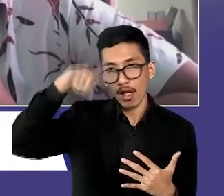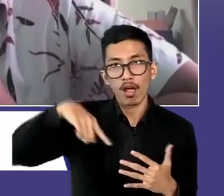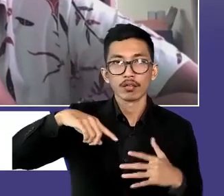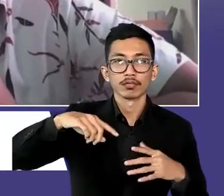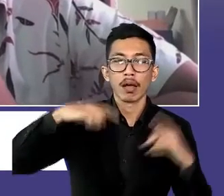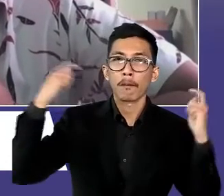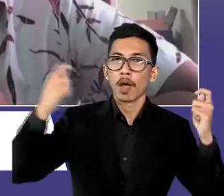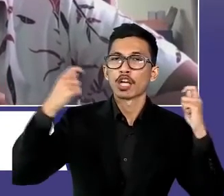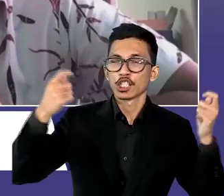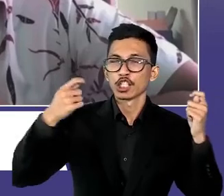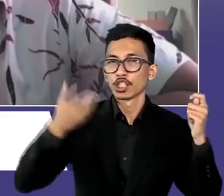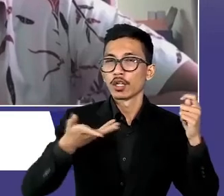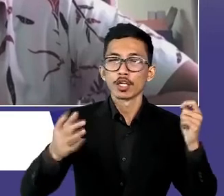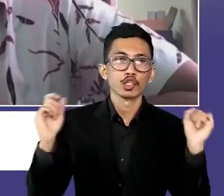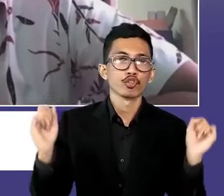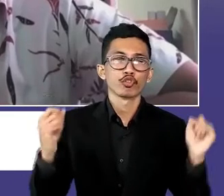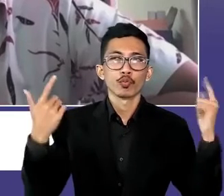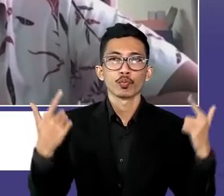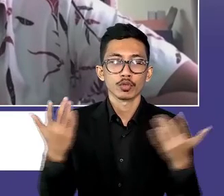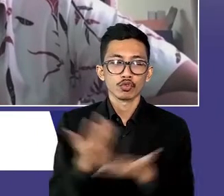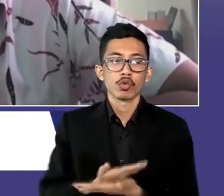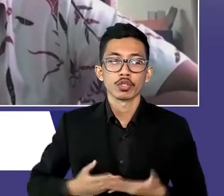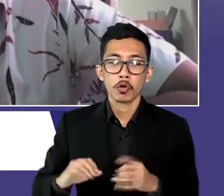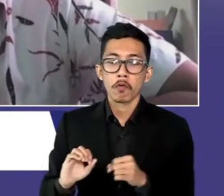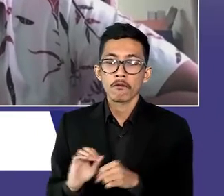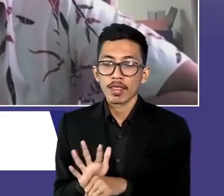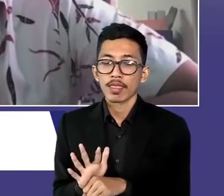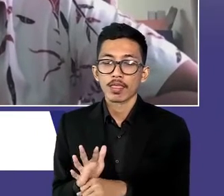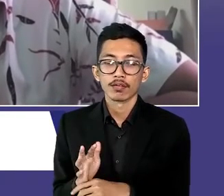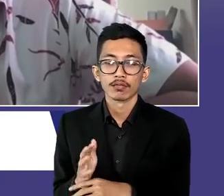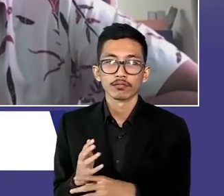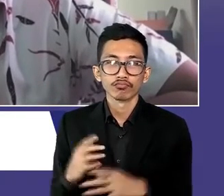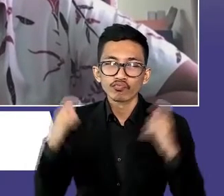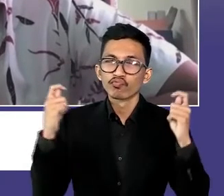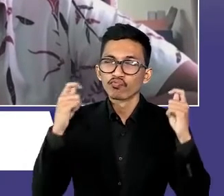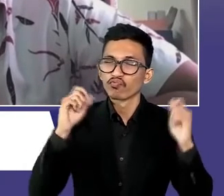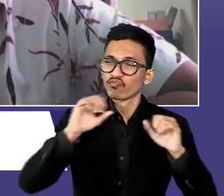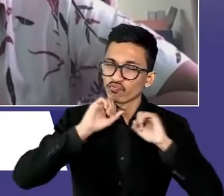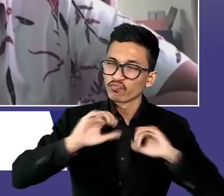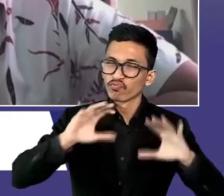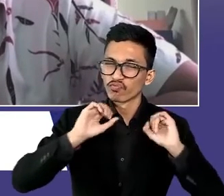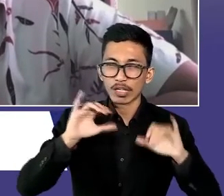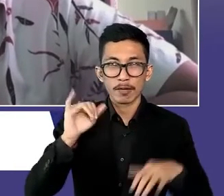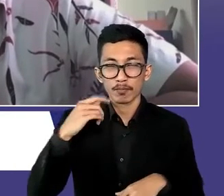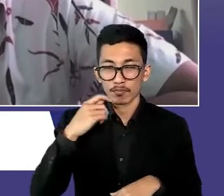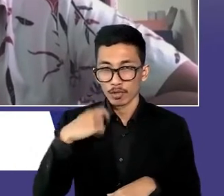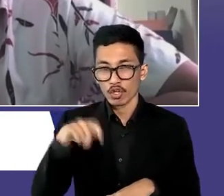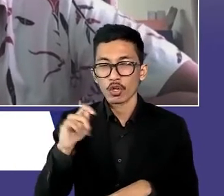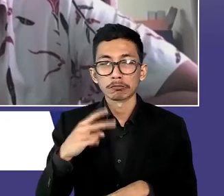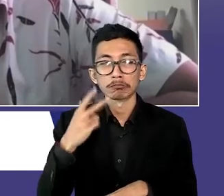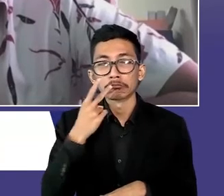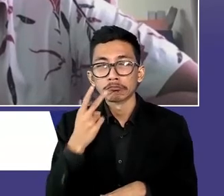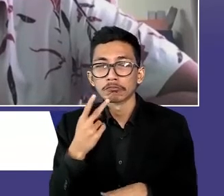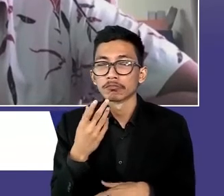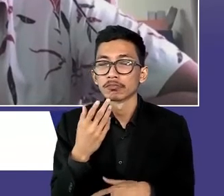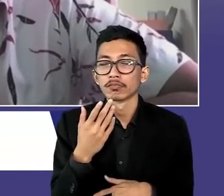menerapkan kebiasaan untuk bisa berdampingan dengan COVID-19 tentu dikampanyekan juga, digalakkan juga, Pak ya. Kira-kira ini